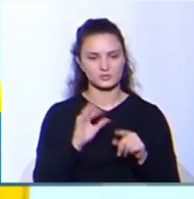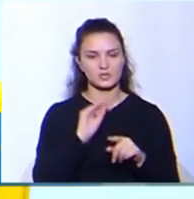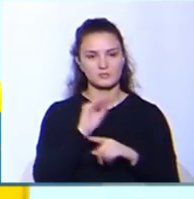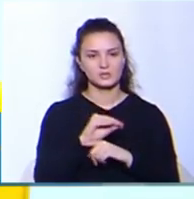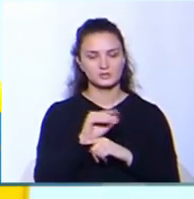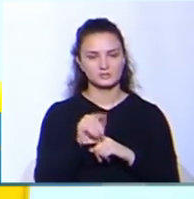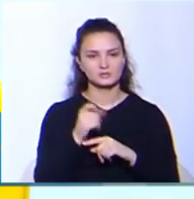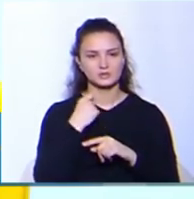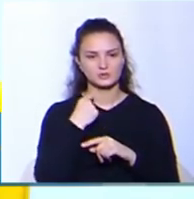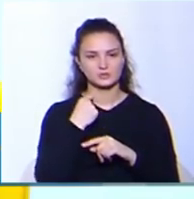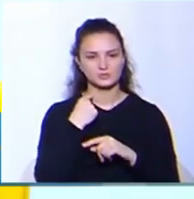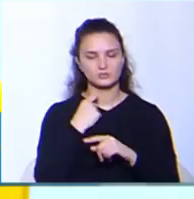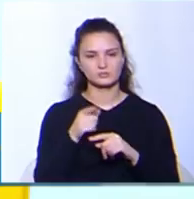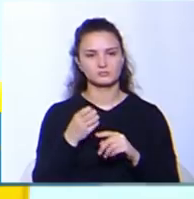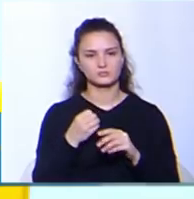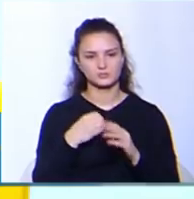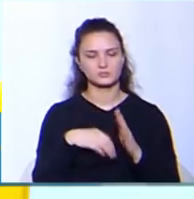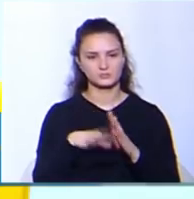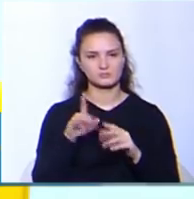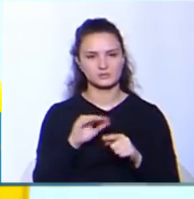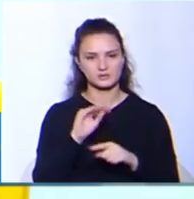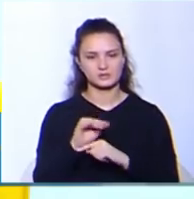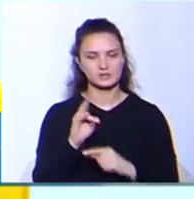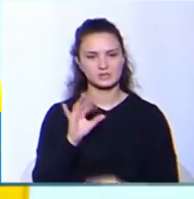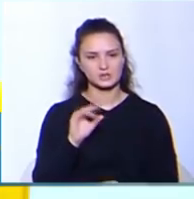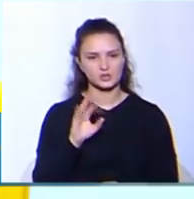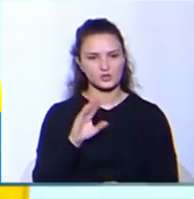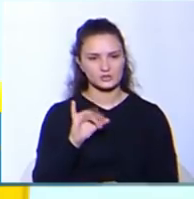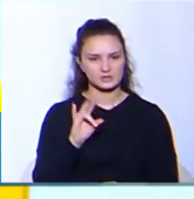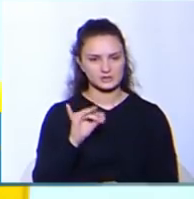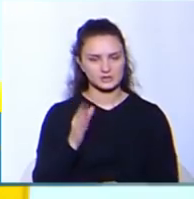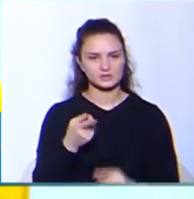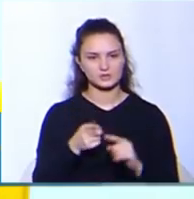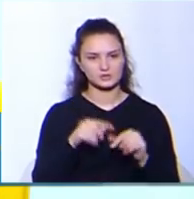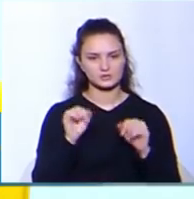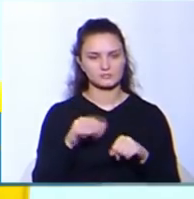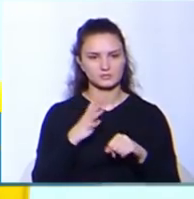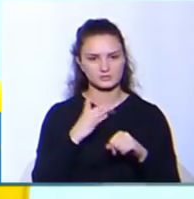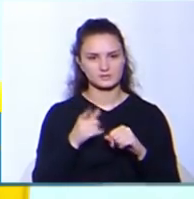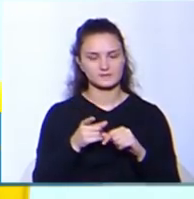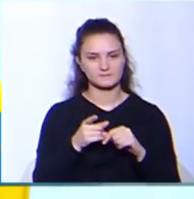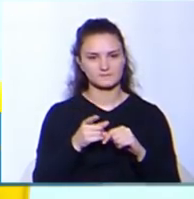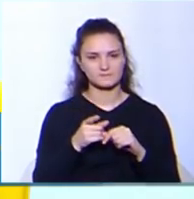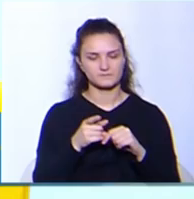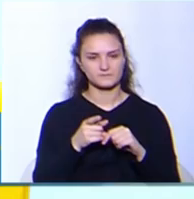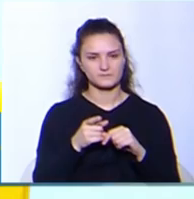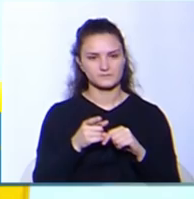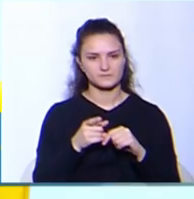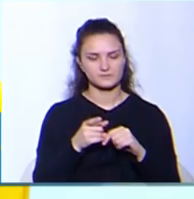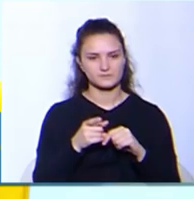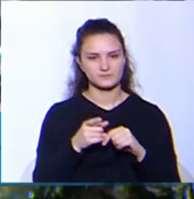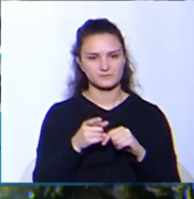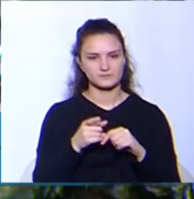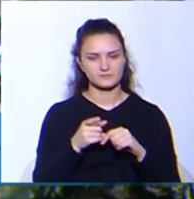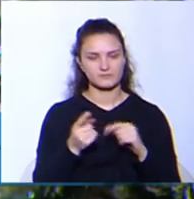დაემატა ალკოჰოლი, მით უფრო ამას დაემატა ნიკოტინი, ვინაიდან შესაძლებელია რომ სინერგიული მოქმედება ქონდეთ და